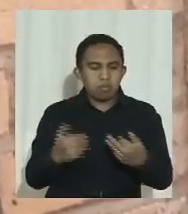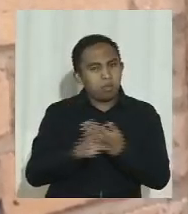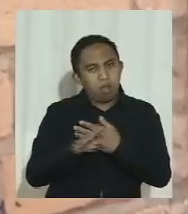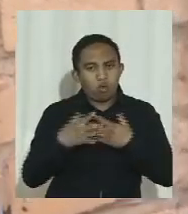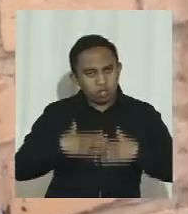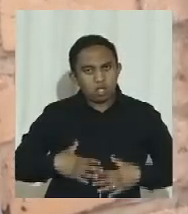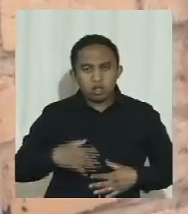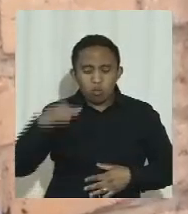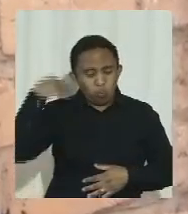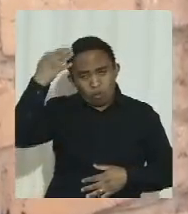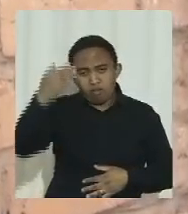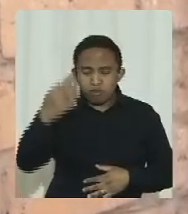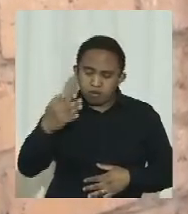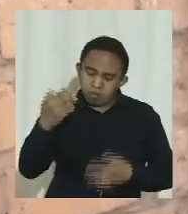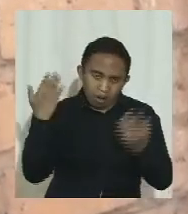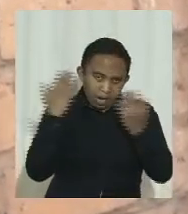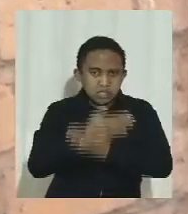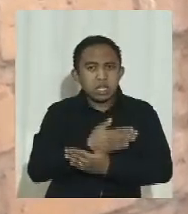aretina satria